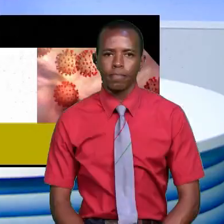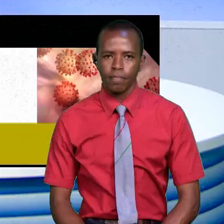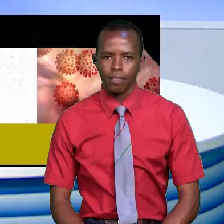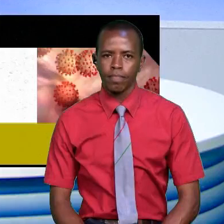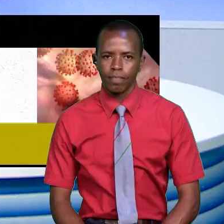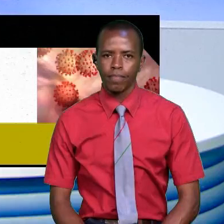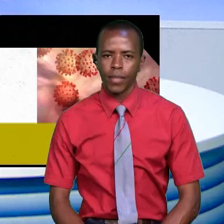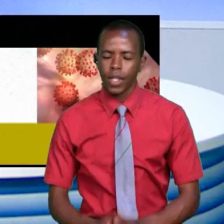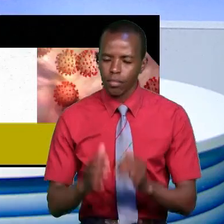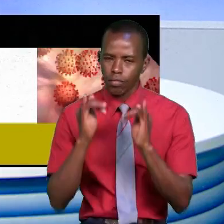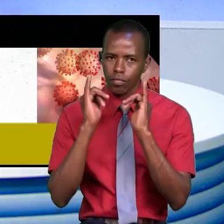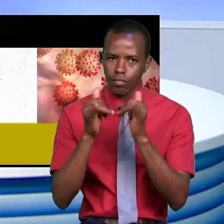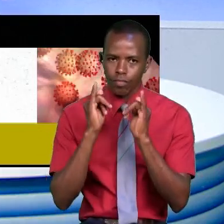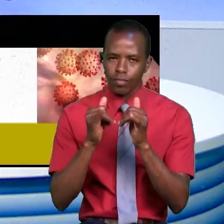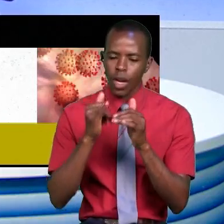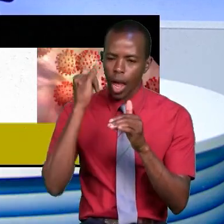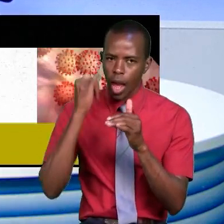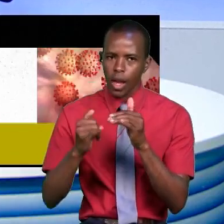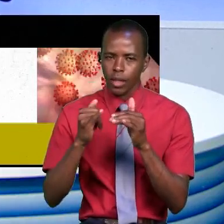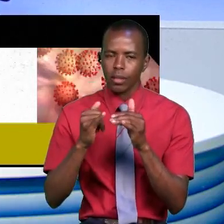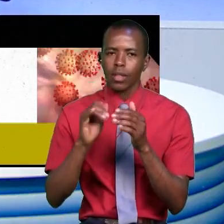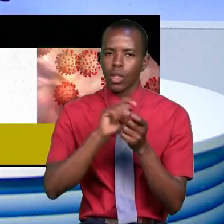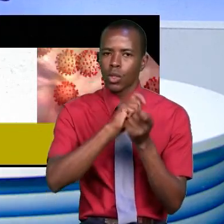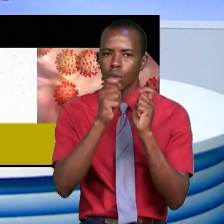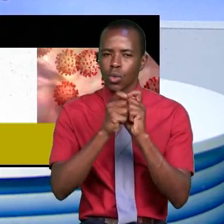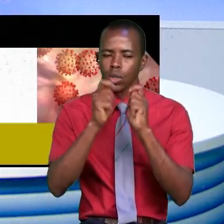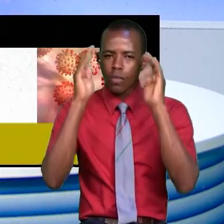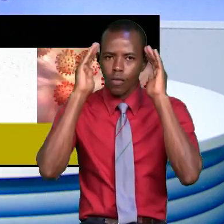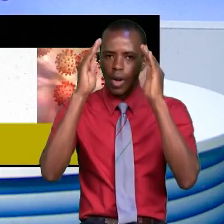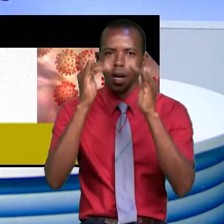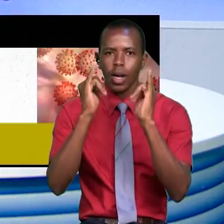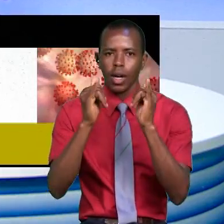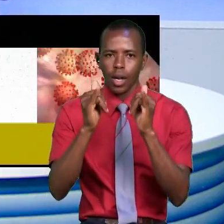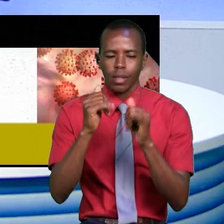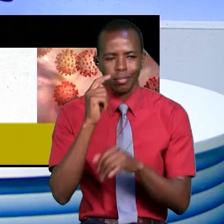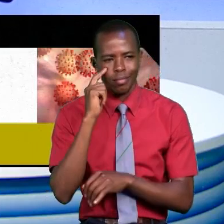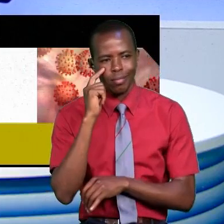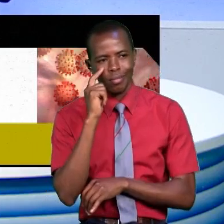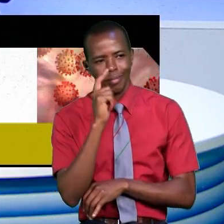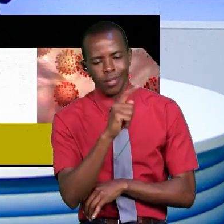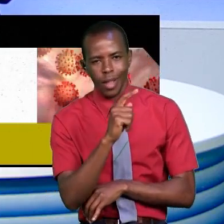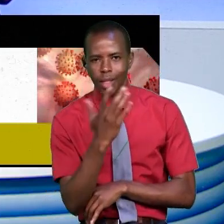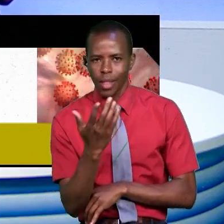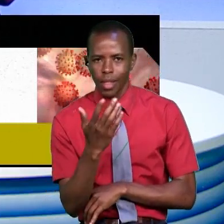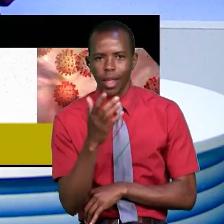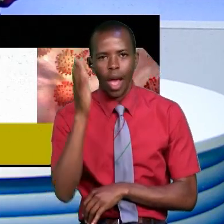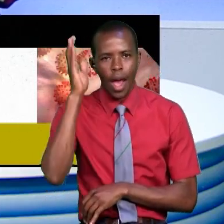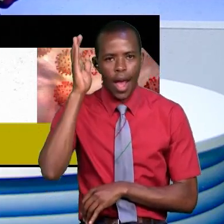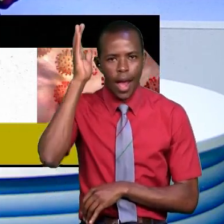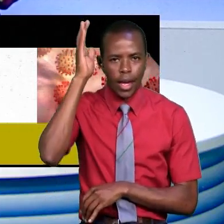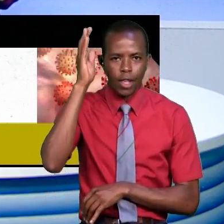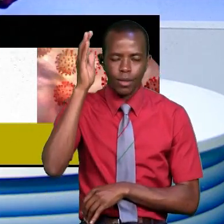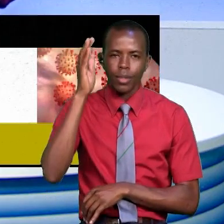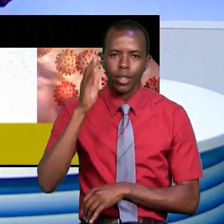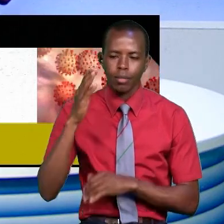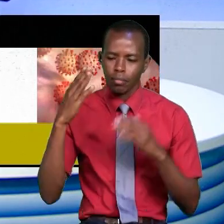Basi mtazamaji, taarifa hiyo inatukunjia jamvi ndani ya Switch Darubini. Nikiangalia pale pembeni na muona mwenzangu Clifford Ndube